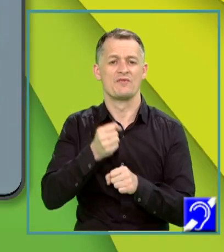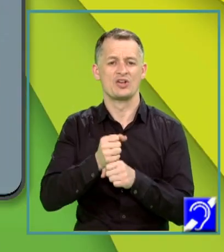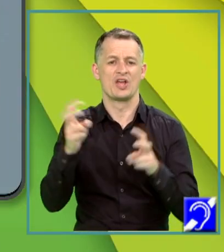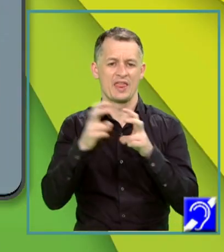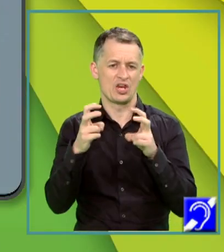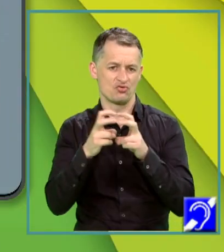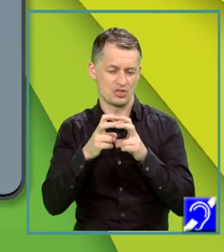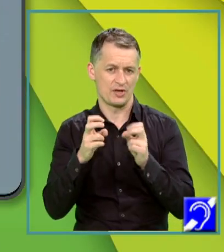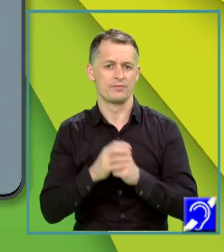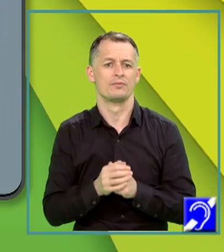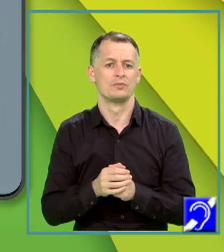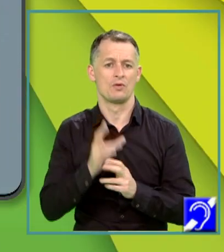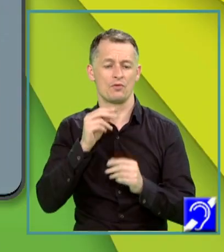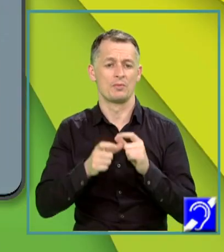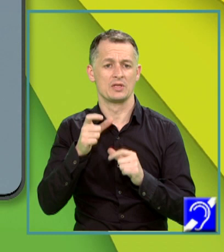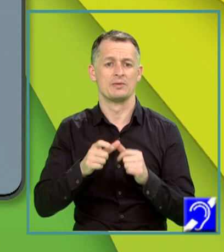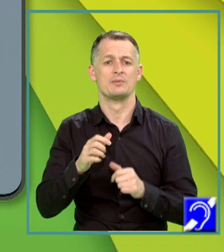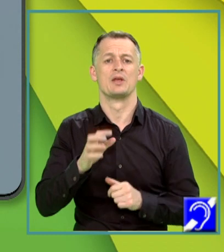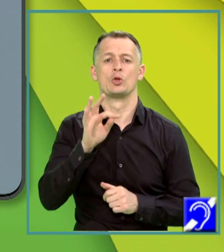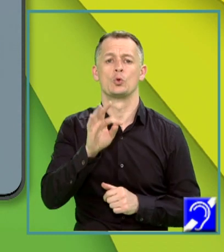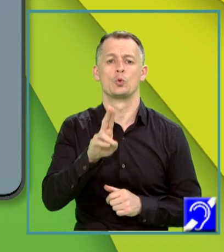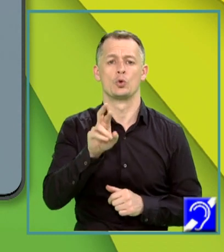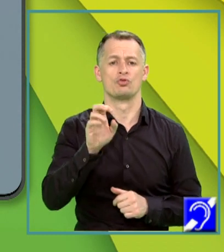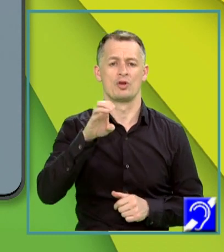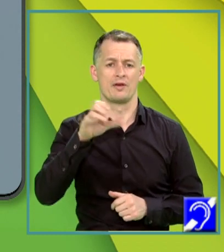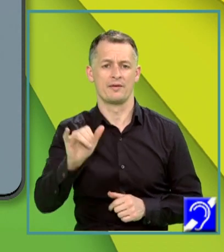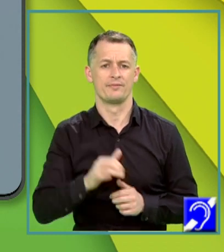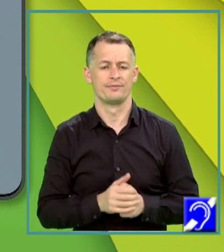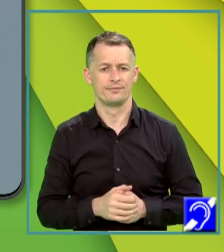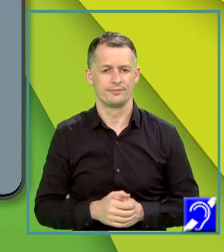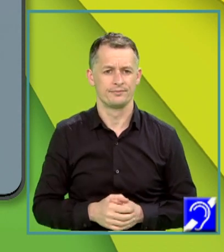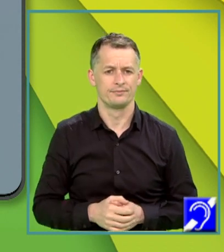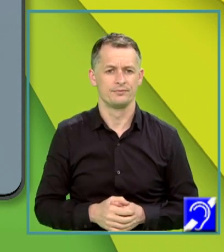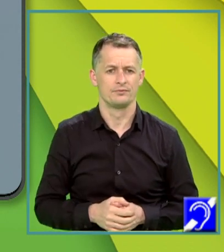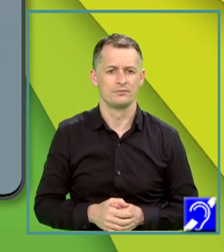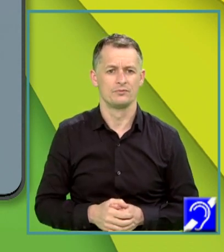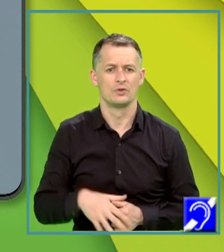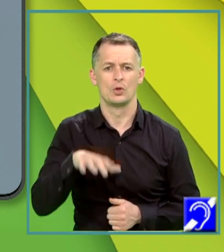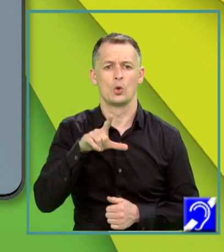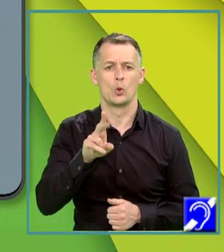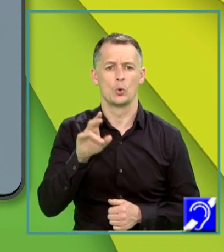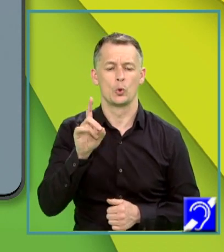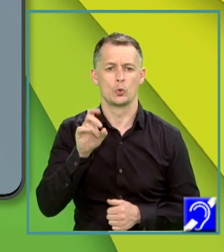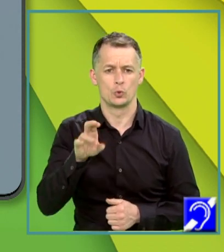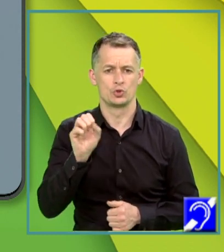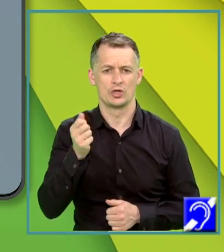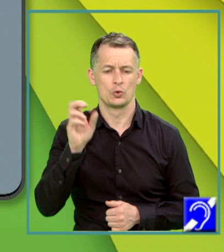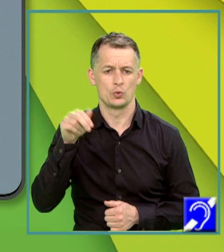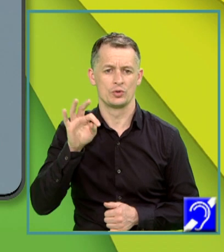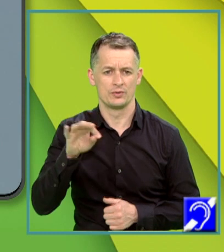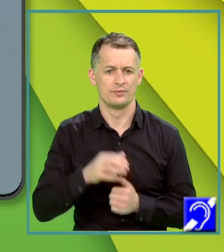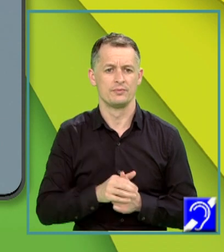discutăm despre Complexul energetic Turceni ceea ce termocentrală de asemenea Luduș Iernut tot termocentrală